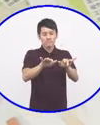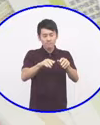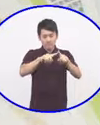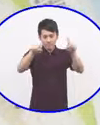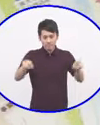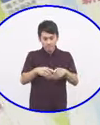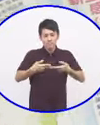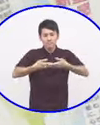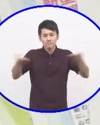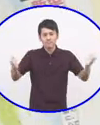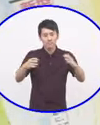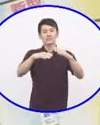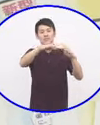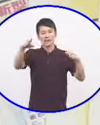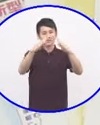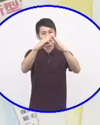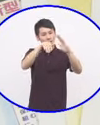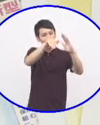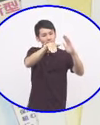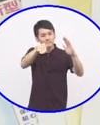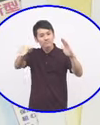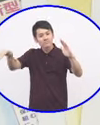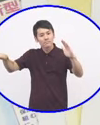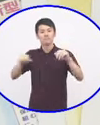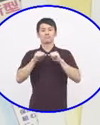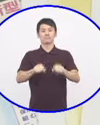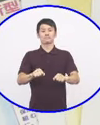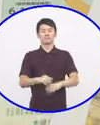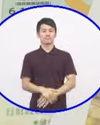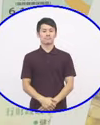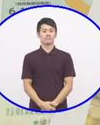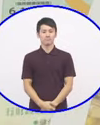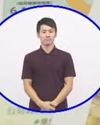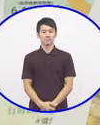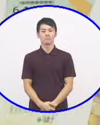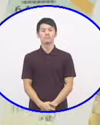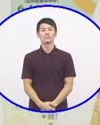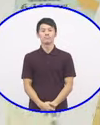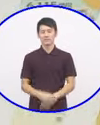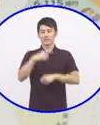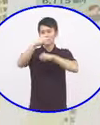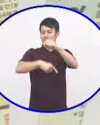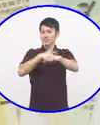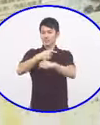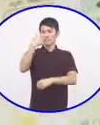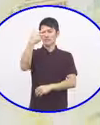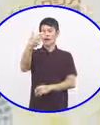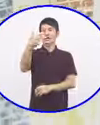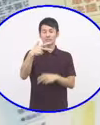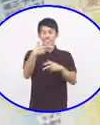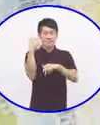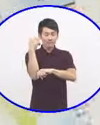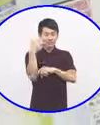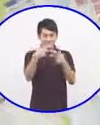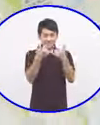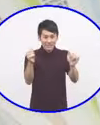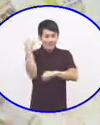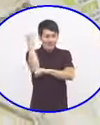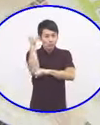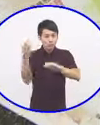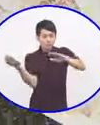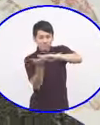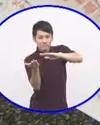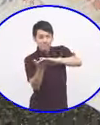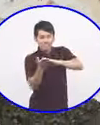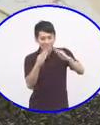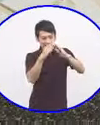司会で話し合ったか、何が決まったかなどをまとめた広報誌です。年に7回市民新聞区番に挟み込む形